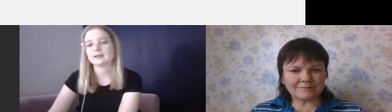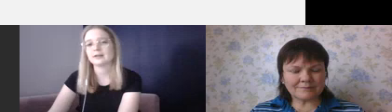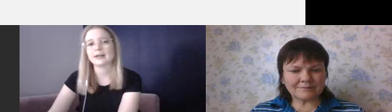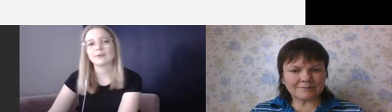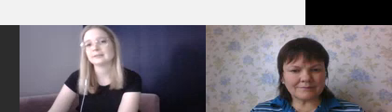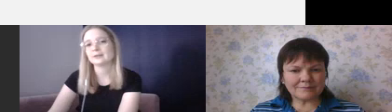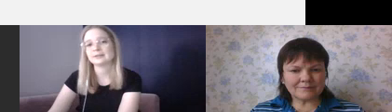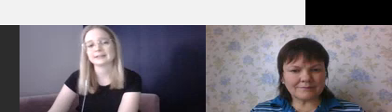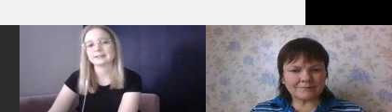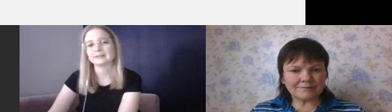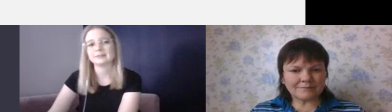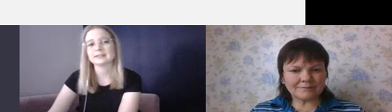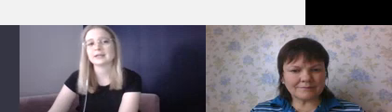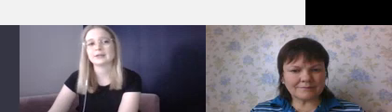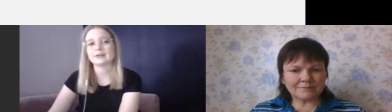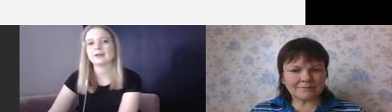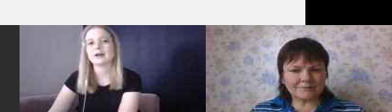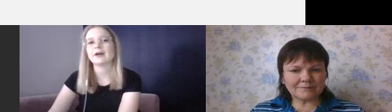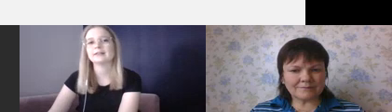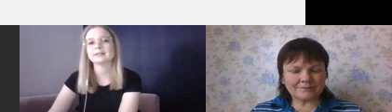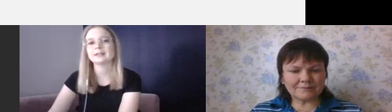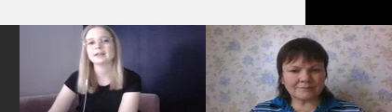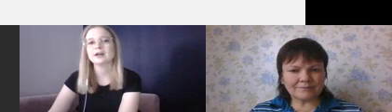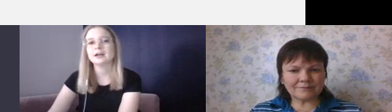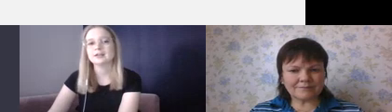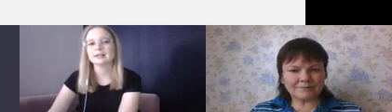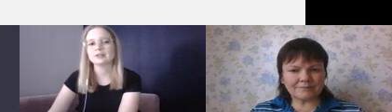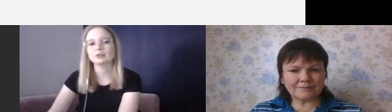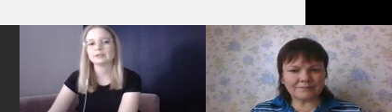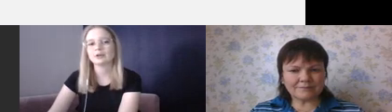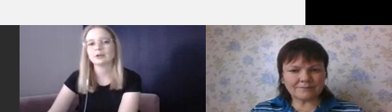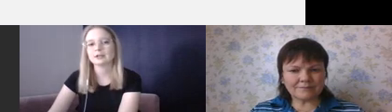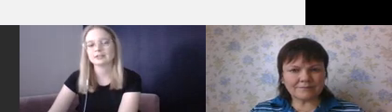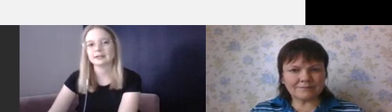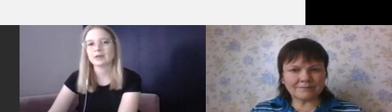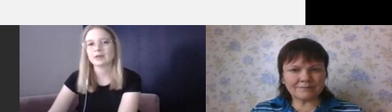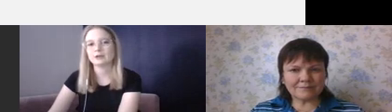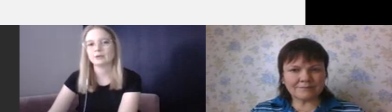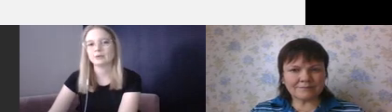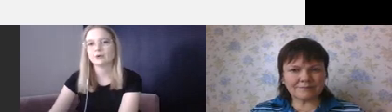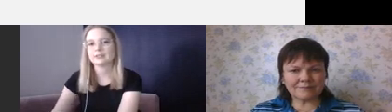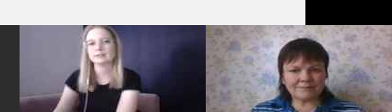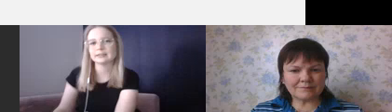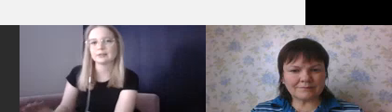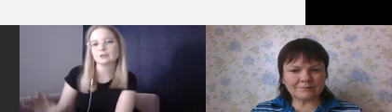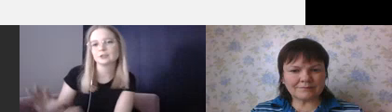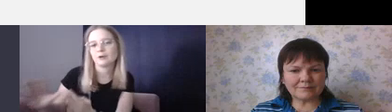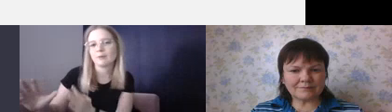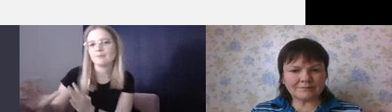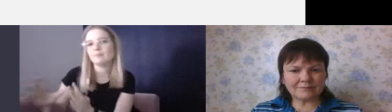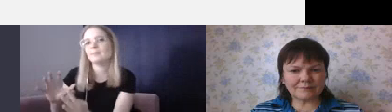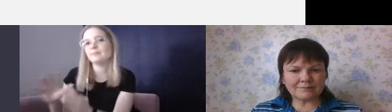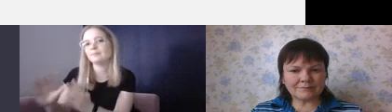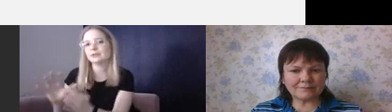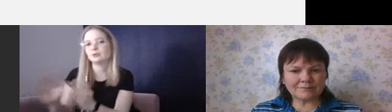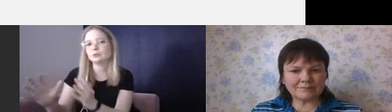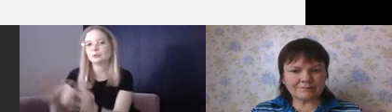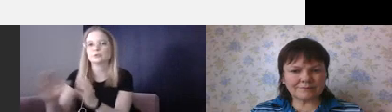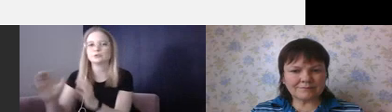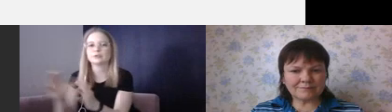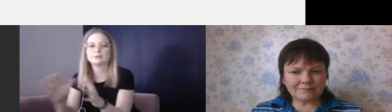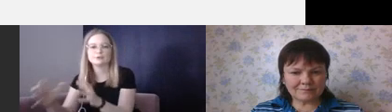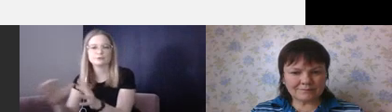seal on jah, matemaatika eksam, et seal ei ole vaja, et on jah, selline suhtekorralduse reklaam on nagu koosetanud.